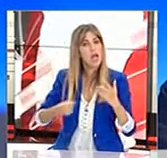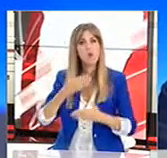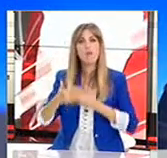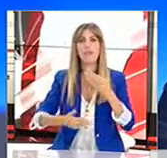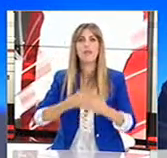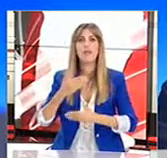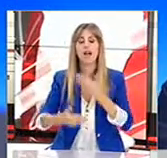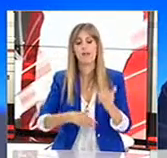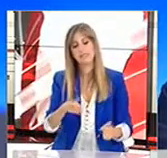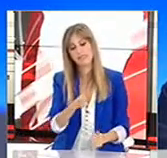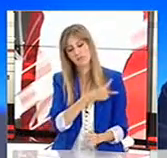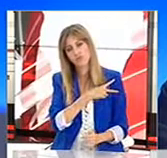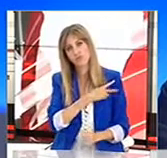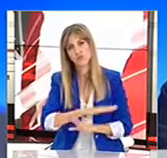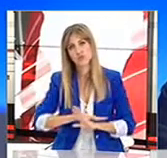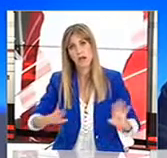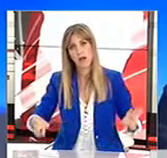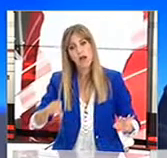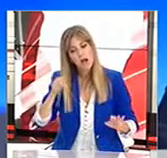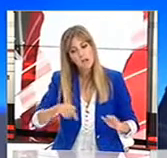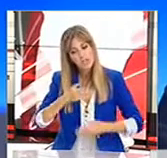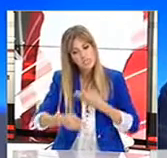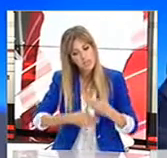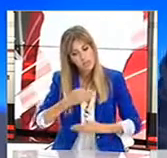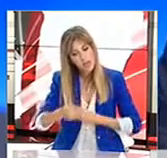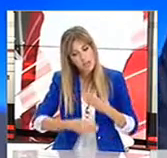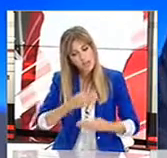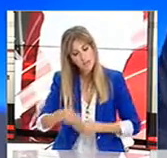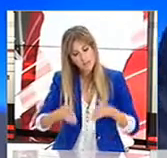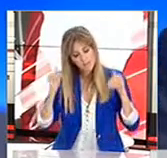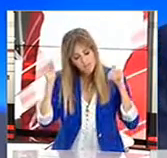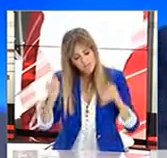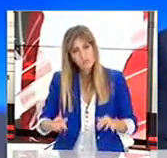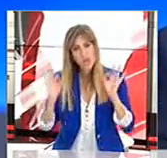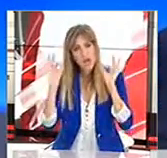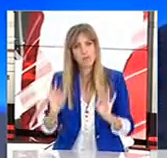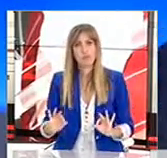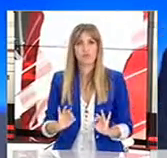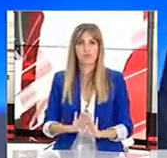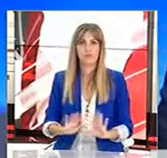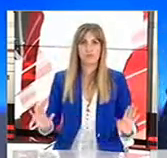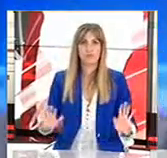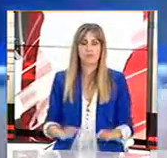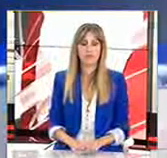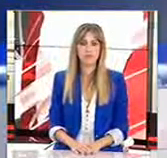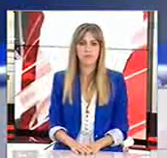αυτές οι οποίες θα κρίνουν τα πράγματα σε κάθε περίπτωση.